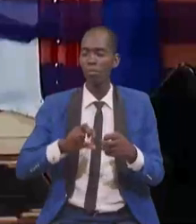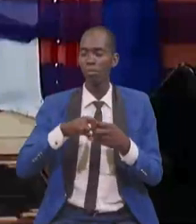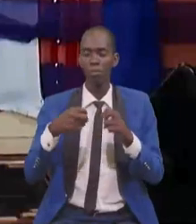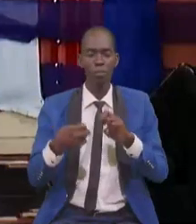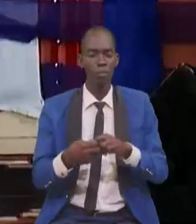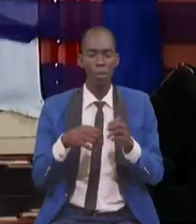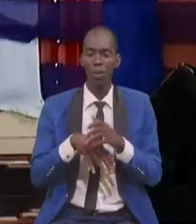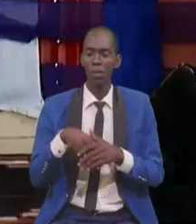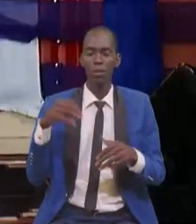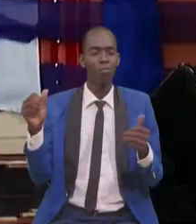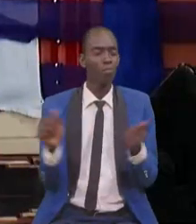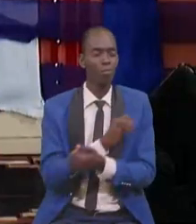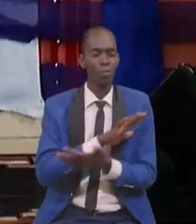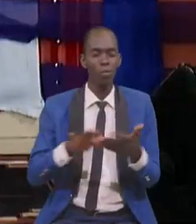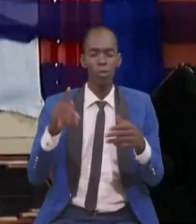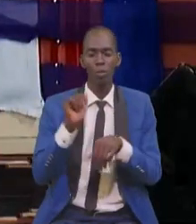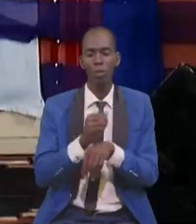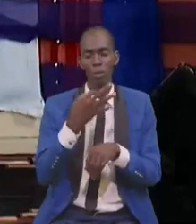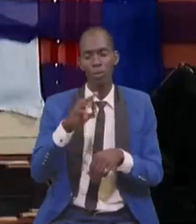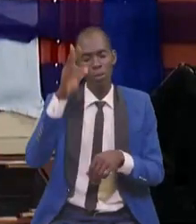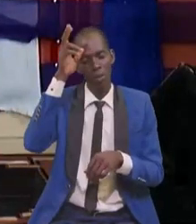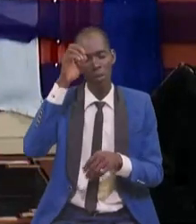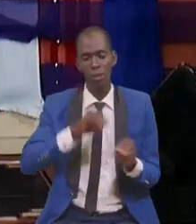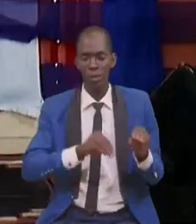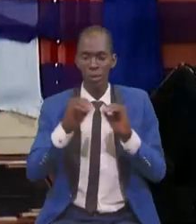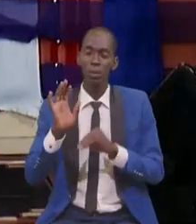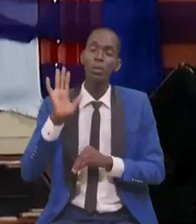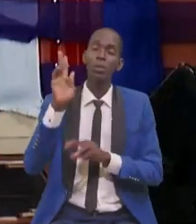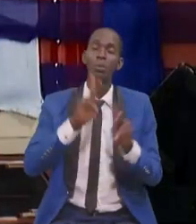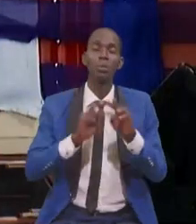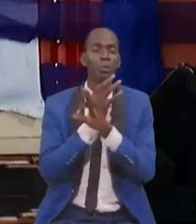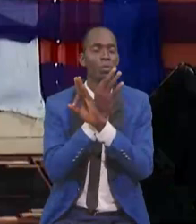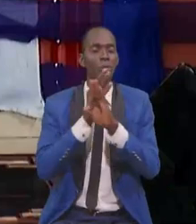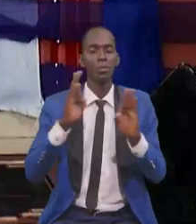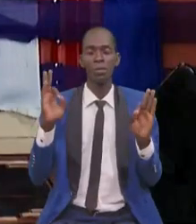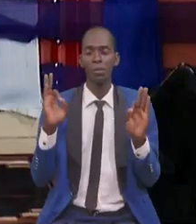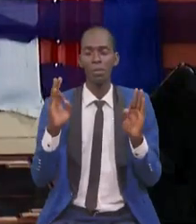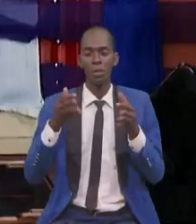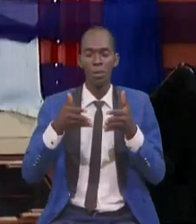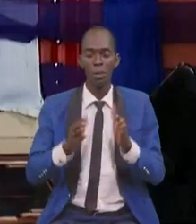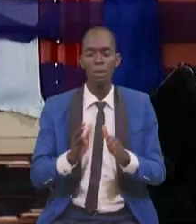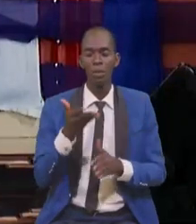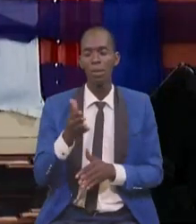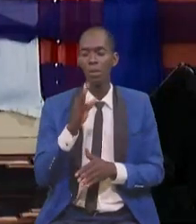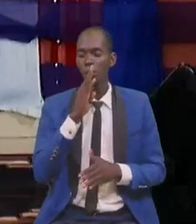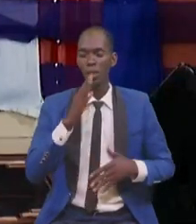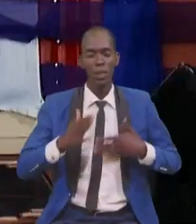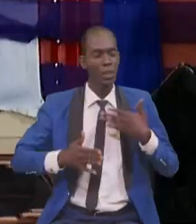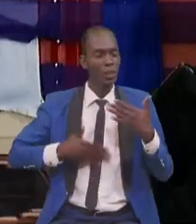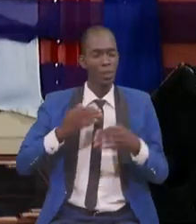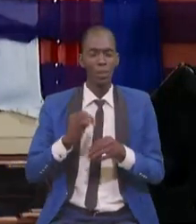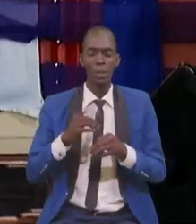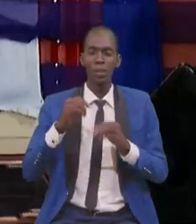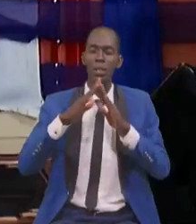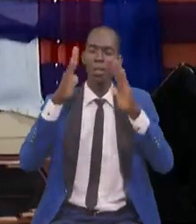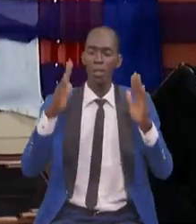Déplace toutes les montagnes, détruis les œuvres du diable, affranchis ton peuple. Qu'il y ait la